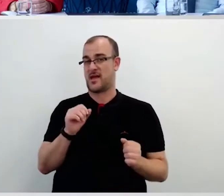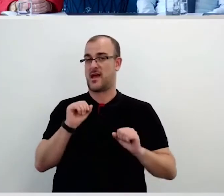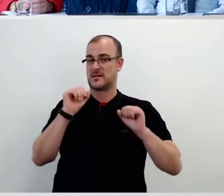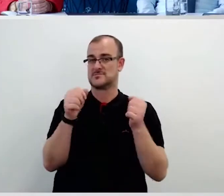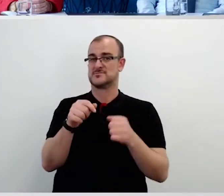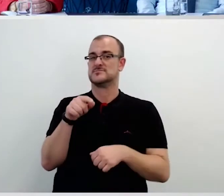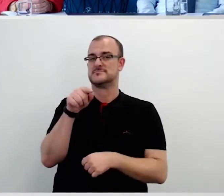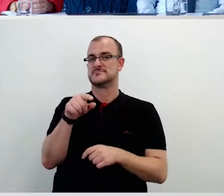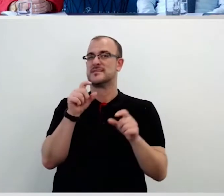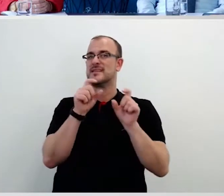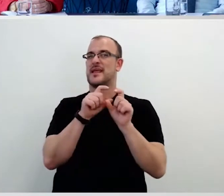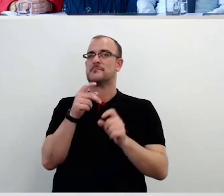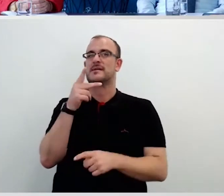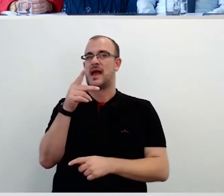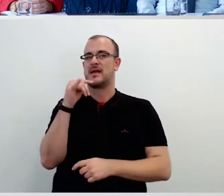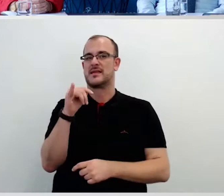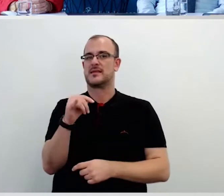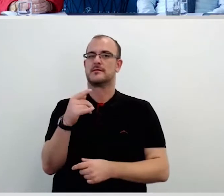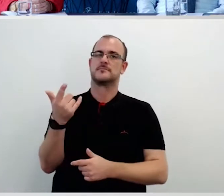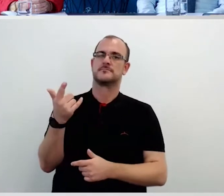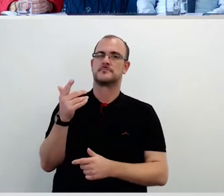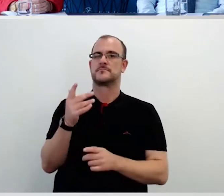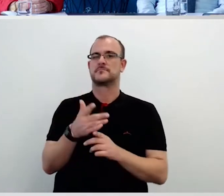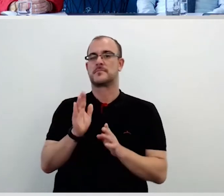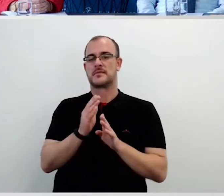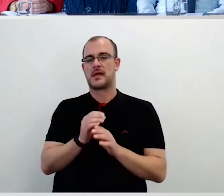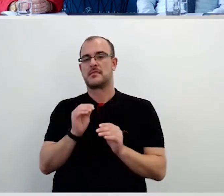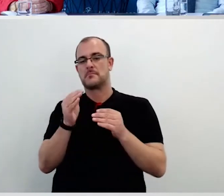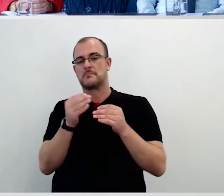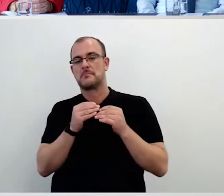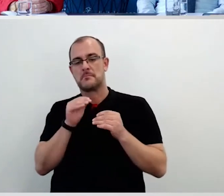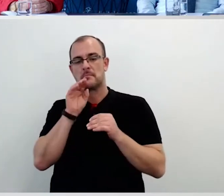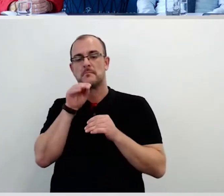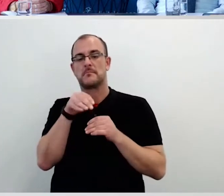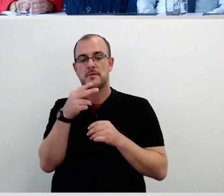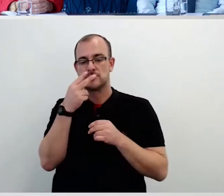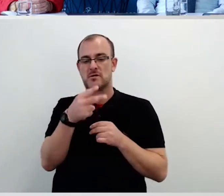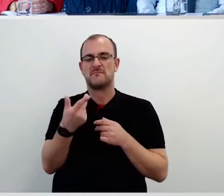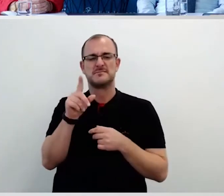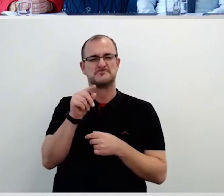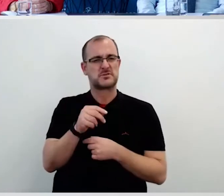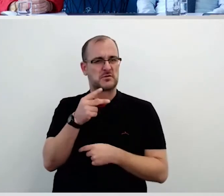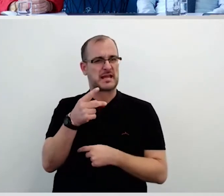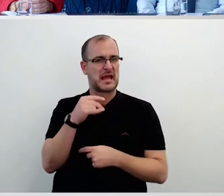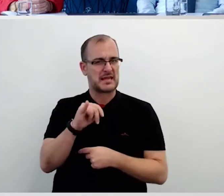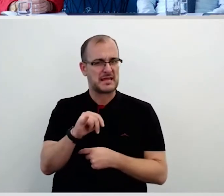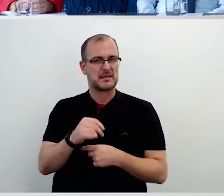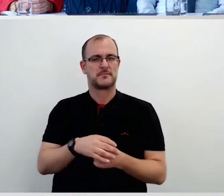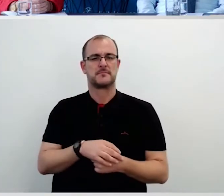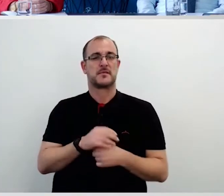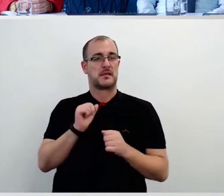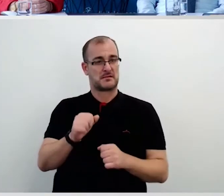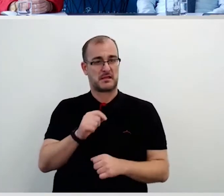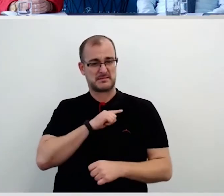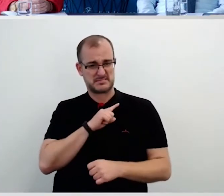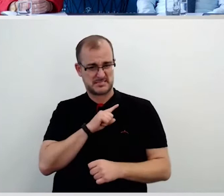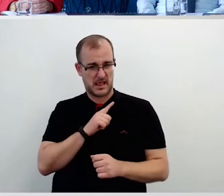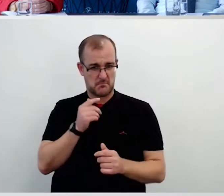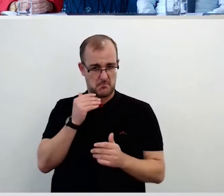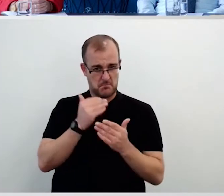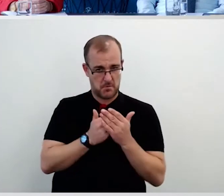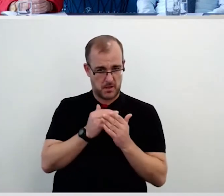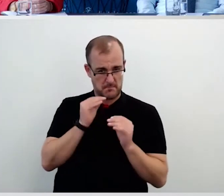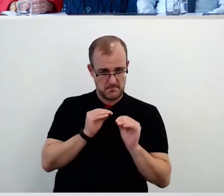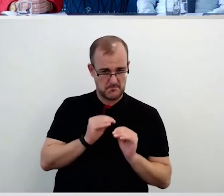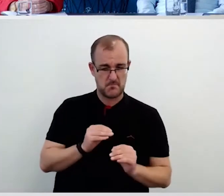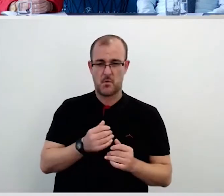mit KI beschäftigen, wo man mal hinter die Kulissen gucken kann, was steckt überhaupt genau dahinter? Kann ich das selbst programmieren